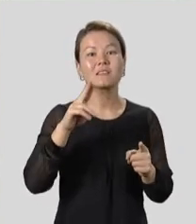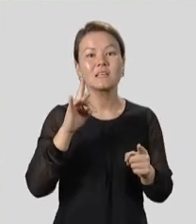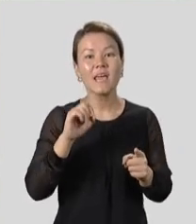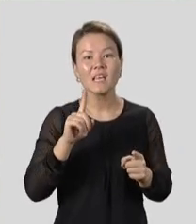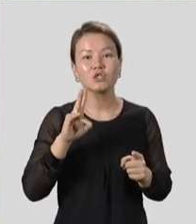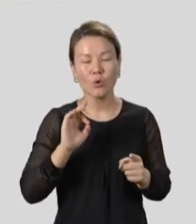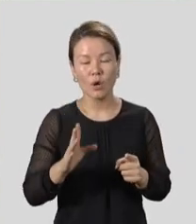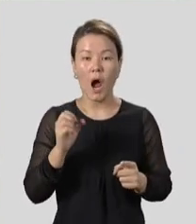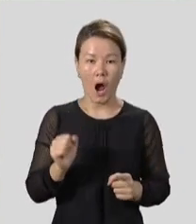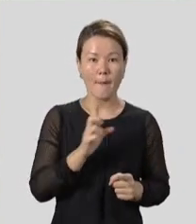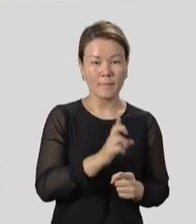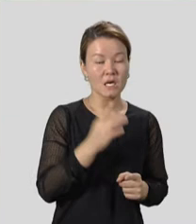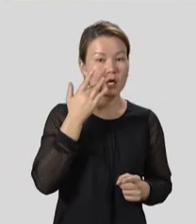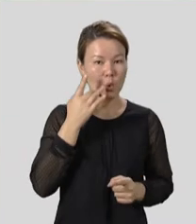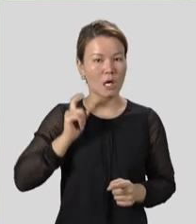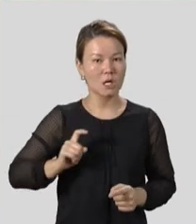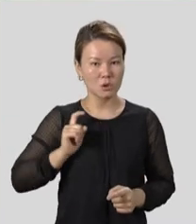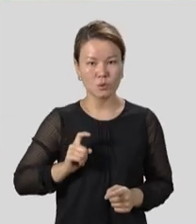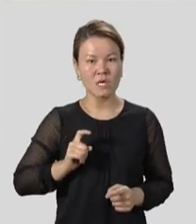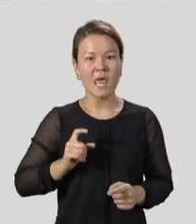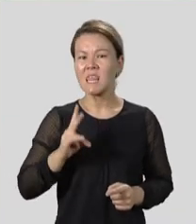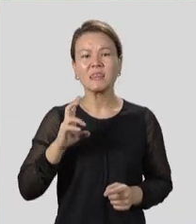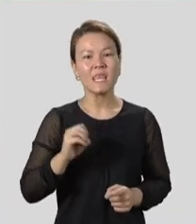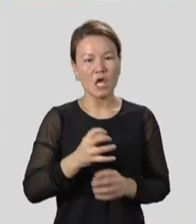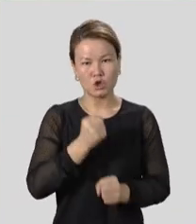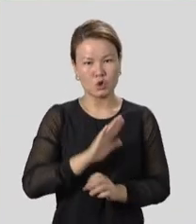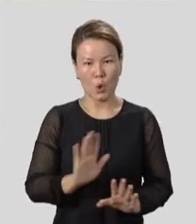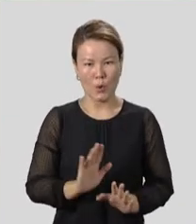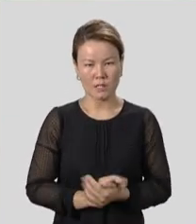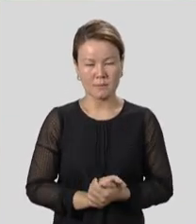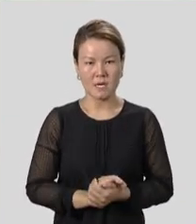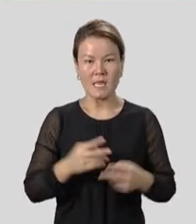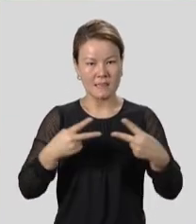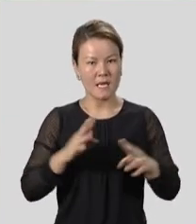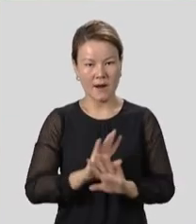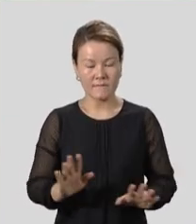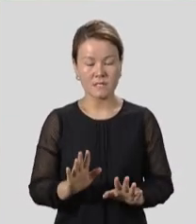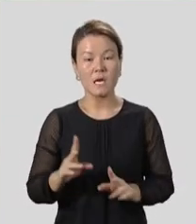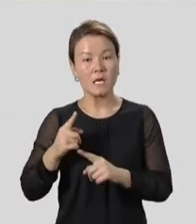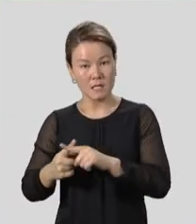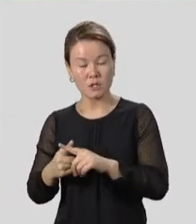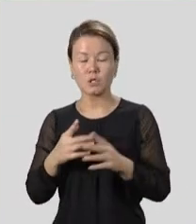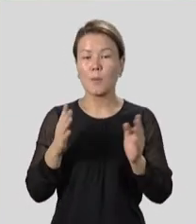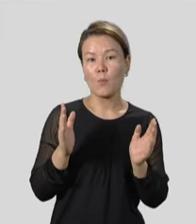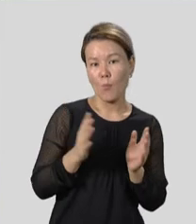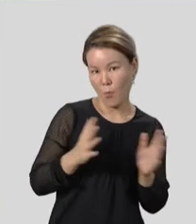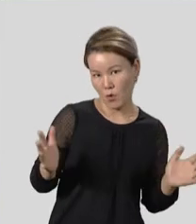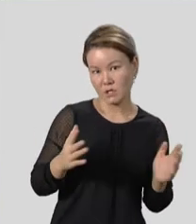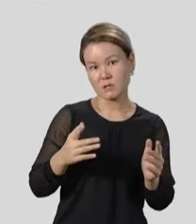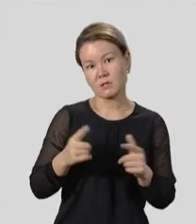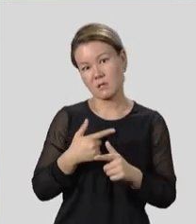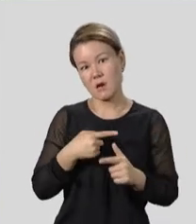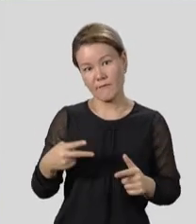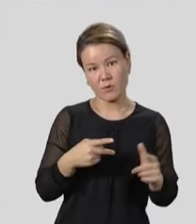AB, который характеризуется не строгим двойным неравенством x больше либо равно а, но меньше либо равно